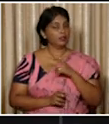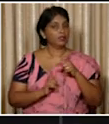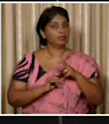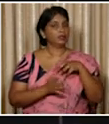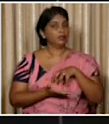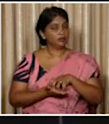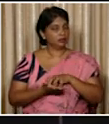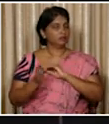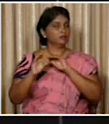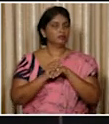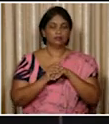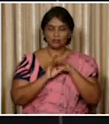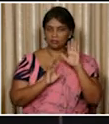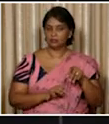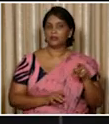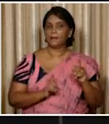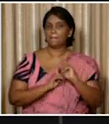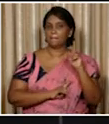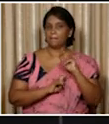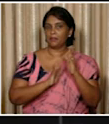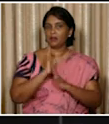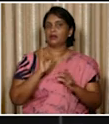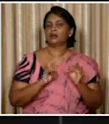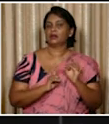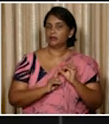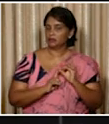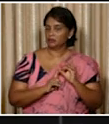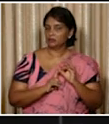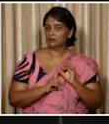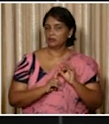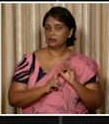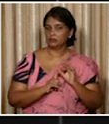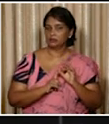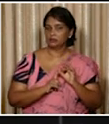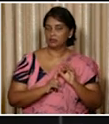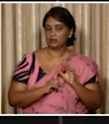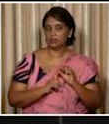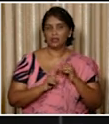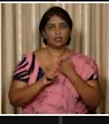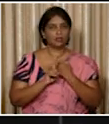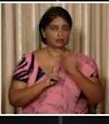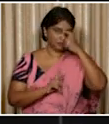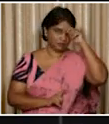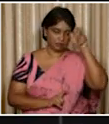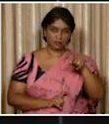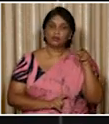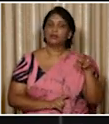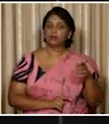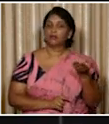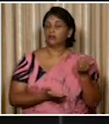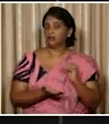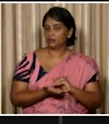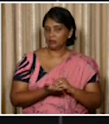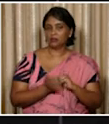உறுப்பினர் கலையரசன் கூட இந்த முயற்சிகளை மேற்கொண்டிருந்தார். ஆனால் அந்த வைத்தியசாலையை இயங்க வைக்காமல் இன்று 11 நாட்களாக